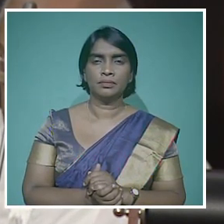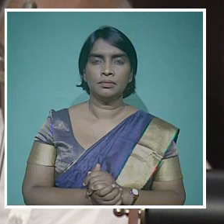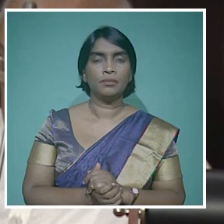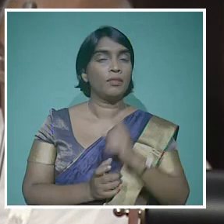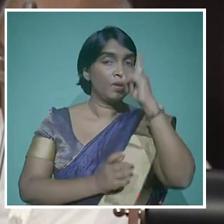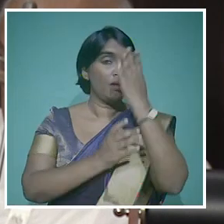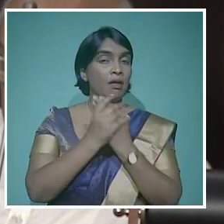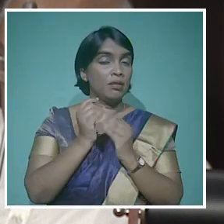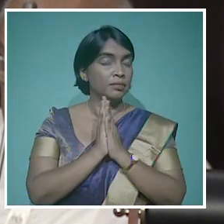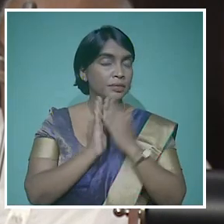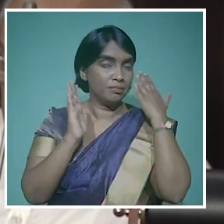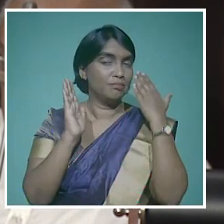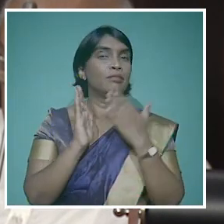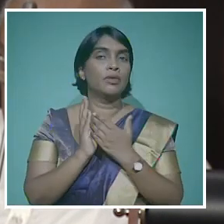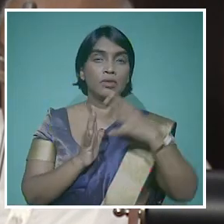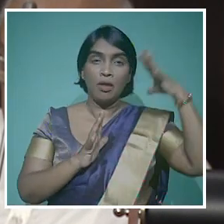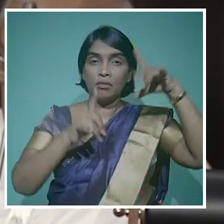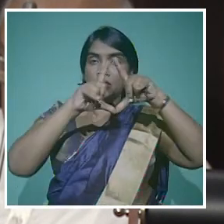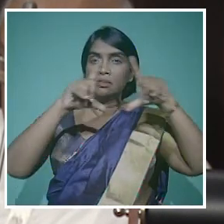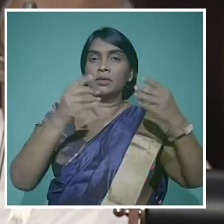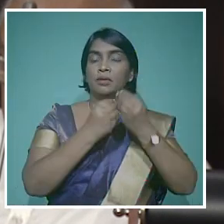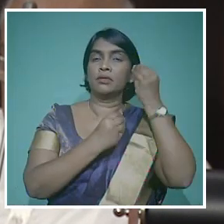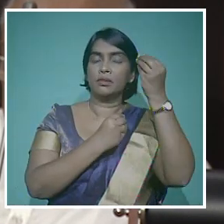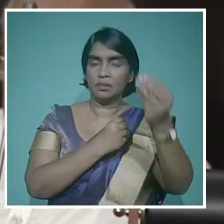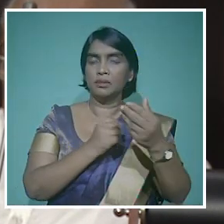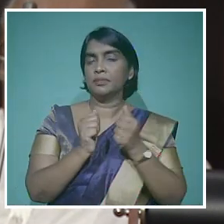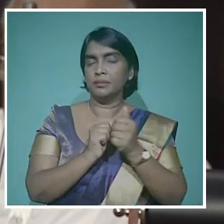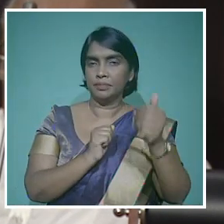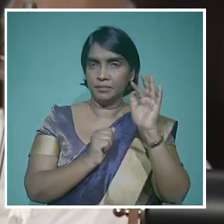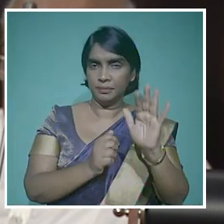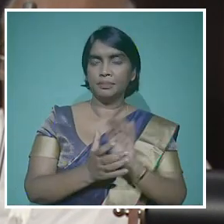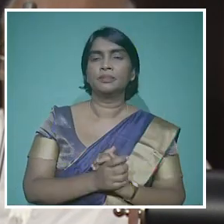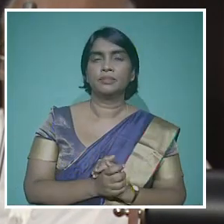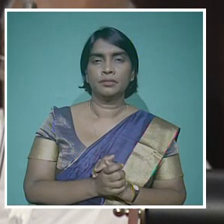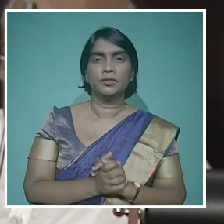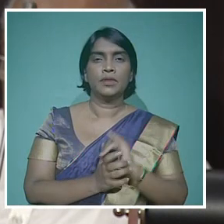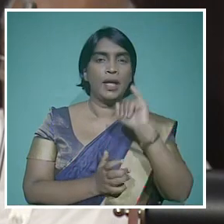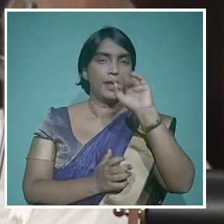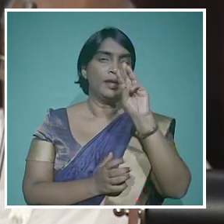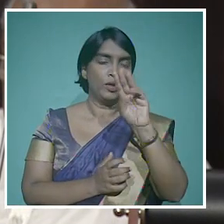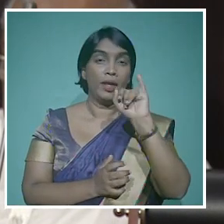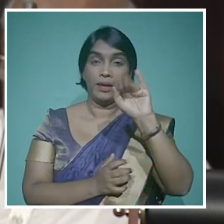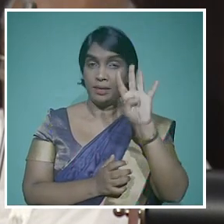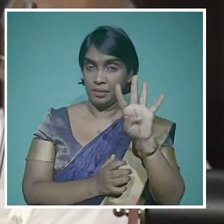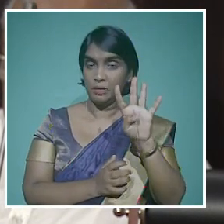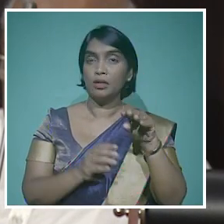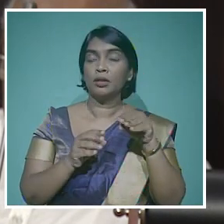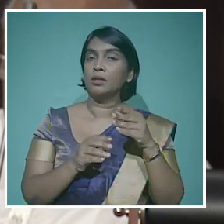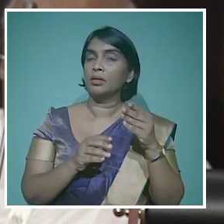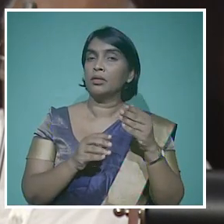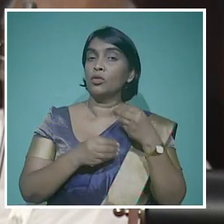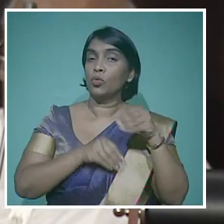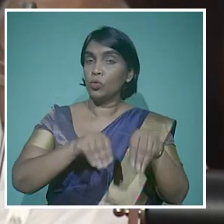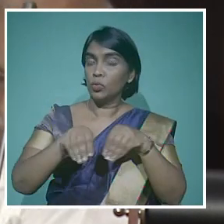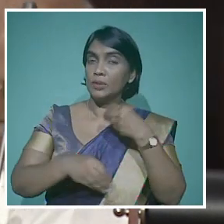ආගමික ස්ථාන සඳහා සූර්ය පැනල ලබා දෙන්නට ක්‍රියා කරන 63 තියෙන 64 තියෙන්නේ කෘෂි